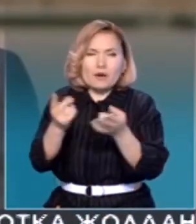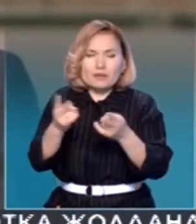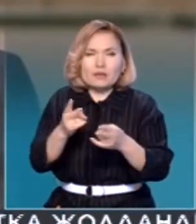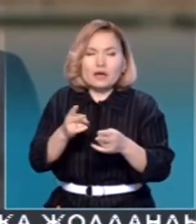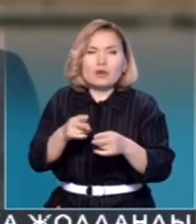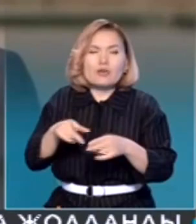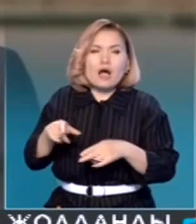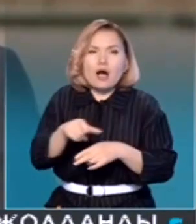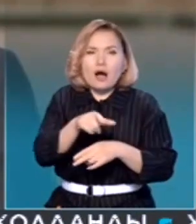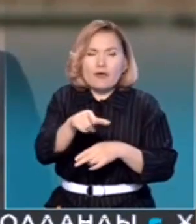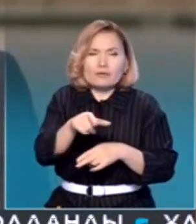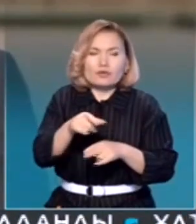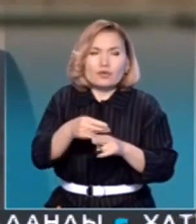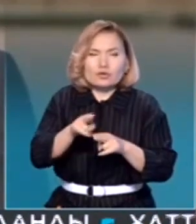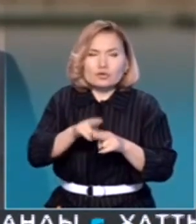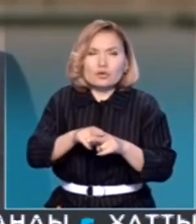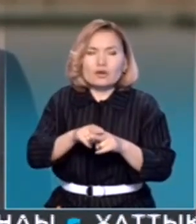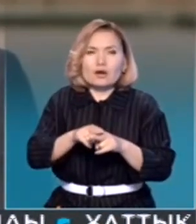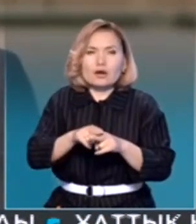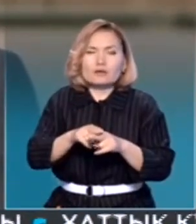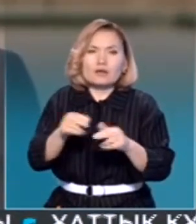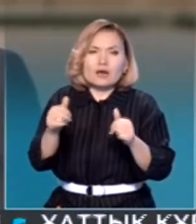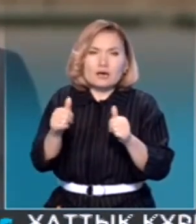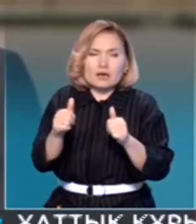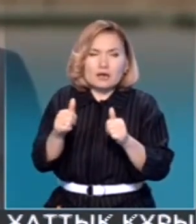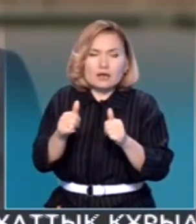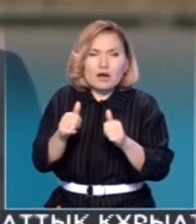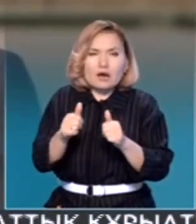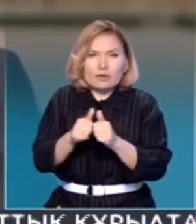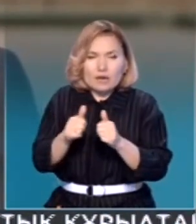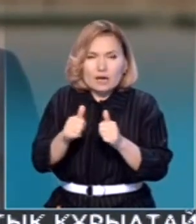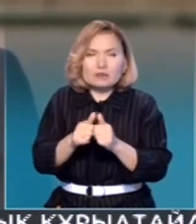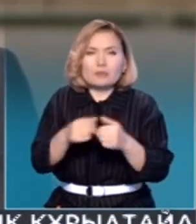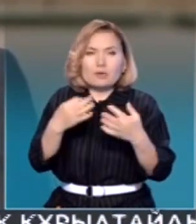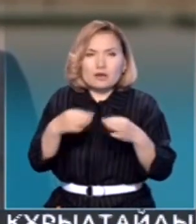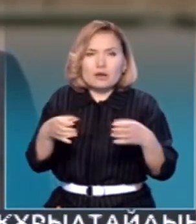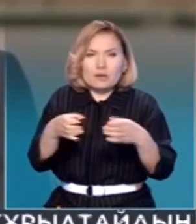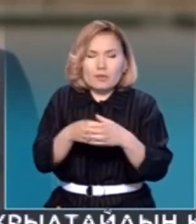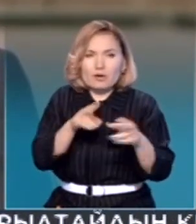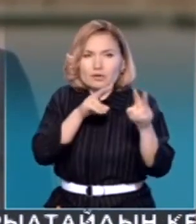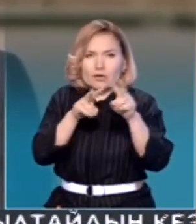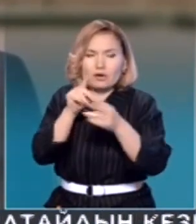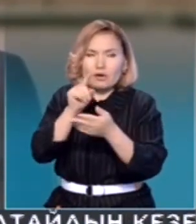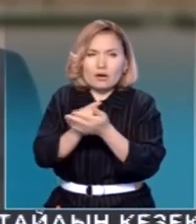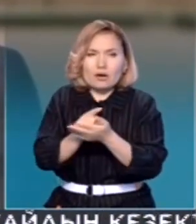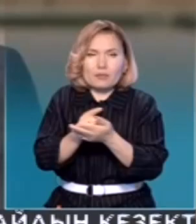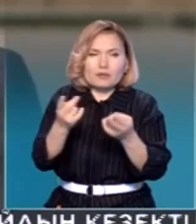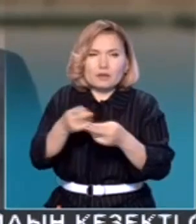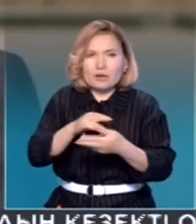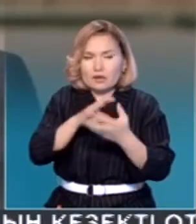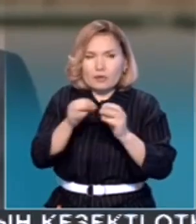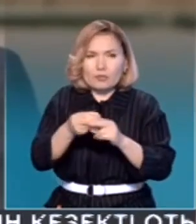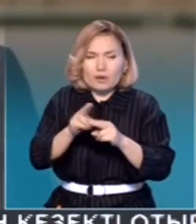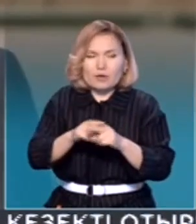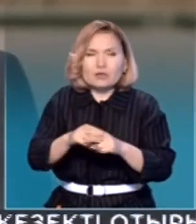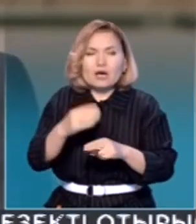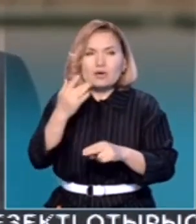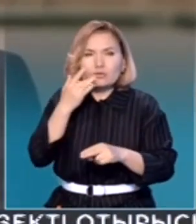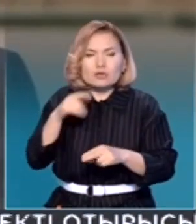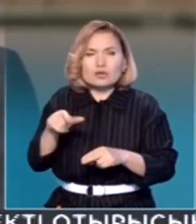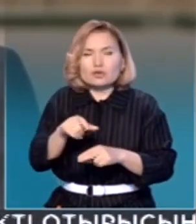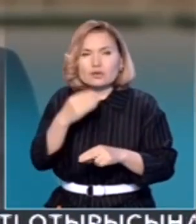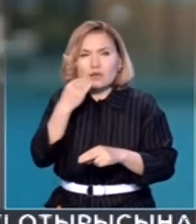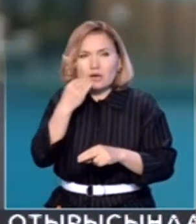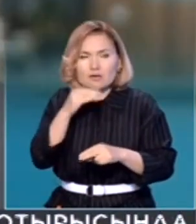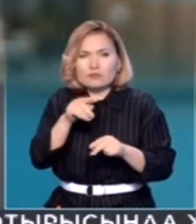автожолға бағынышты емес бір жанынан қоғамдық ассоциация дейміз ғой. Сондай бір олар өздері таңдап, осы жолды бағылап, осы ақша